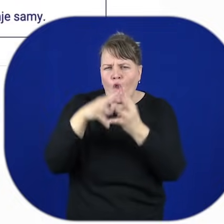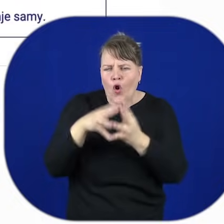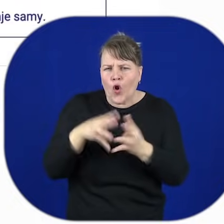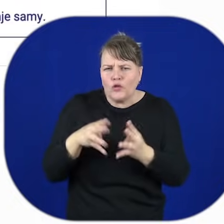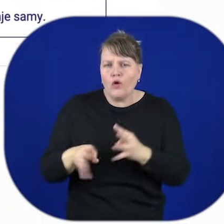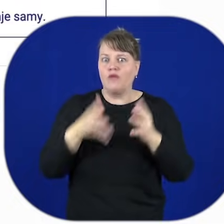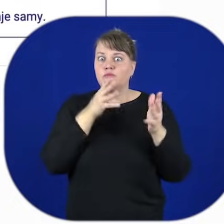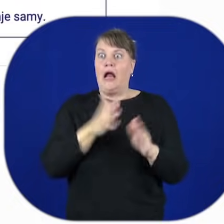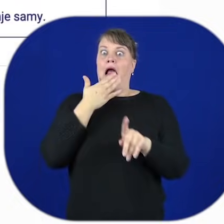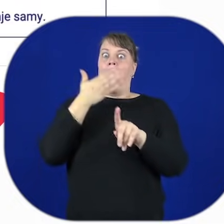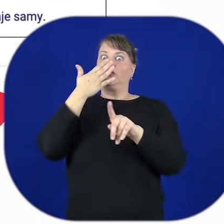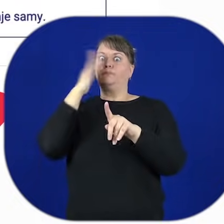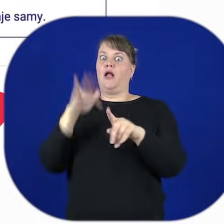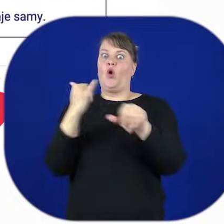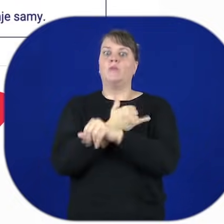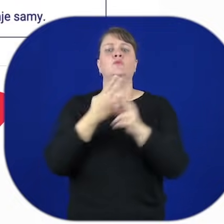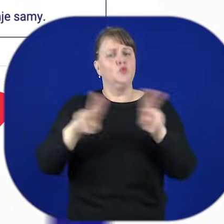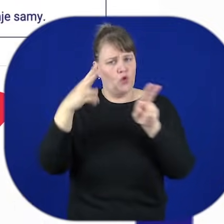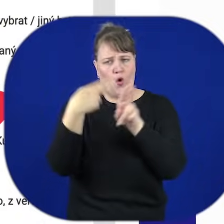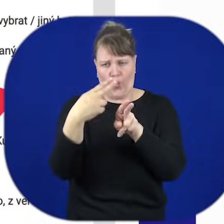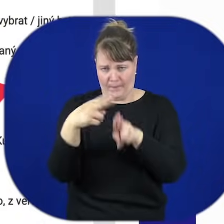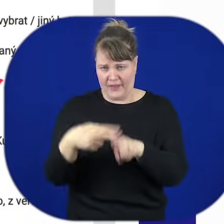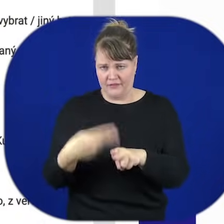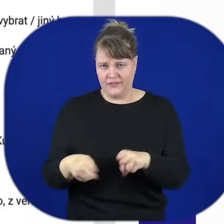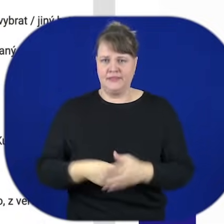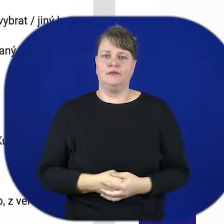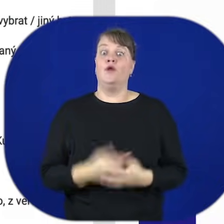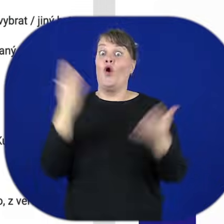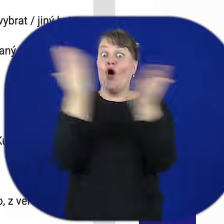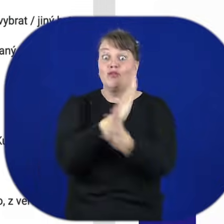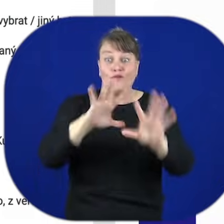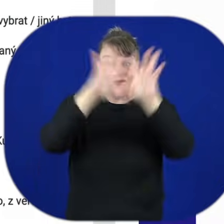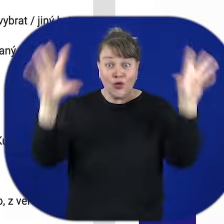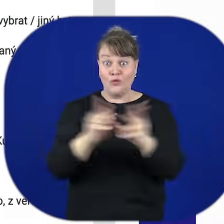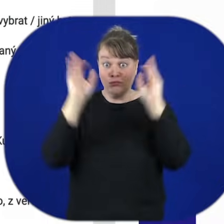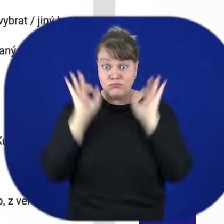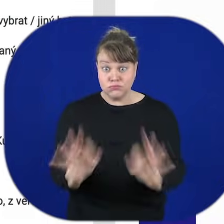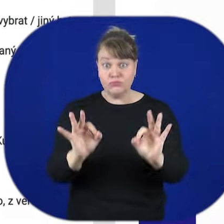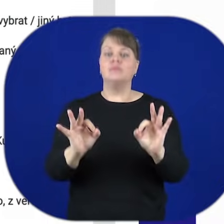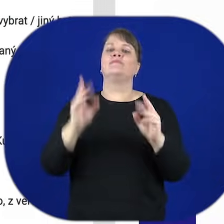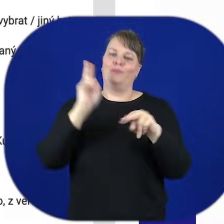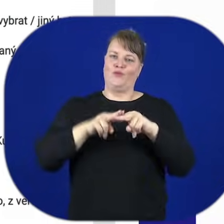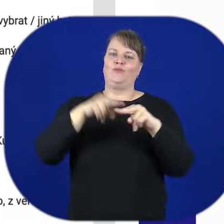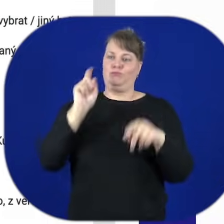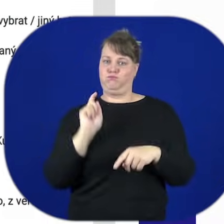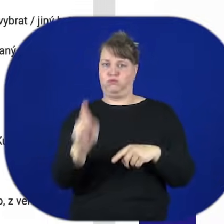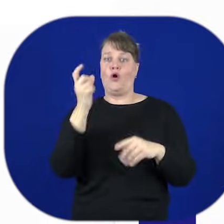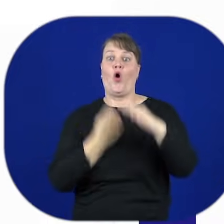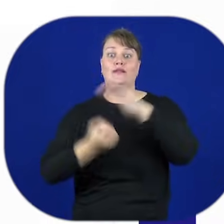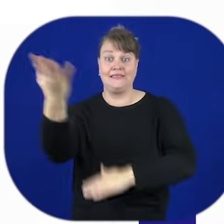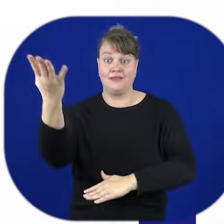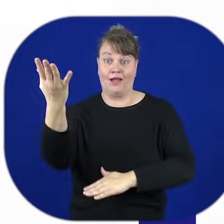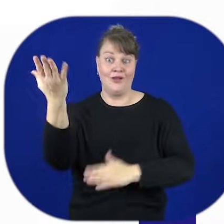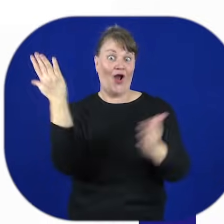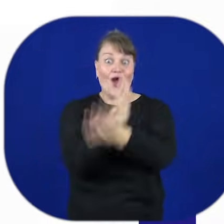vozidel. Než vyplněný formulář odešlete, zkontrolujte zadané údaje. Případné nesprávně uvedené údaje můžete